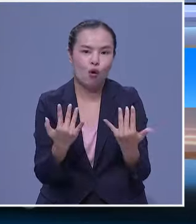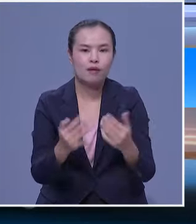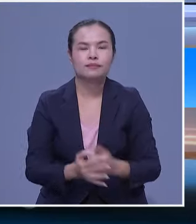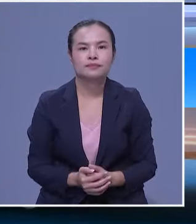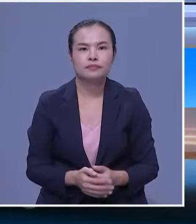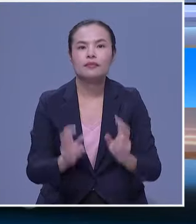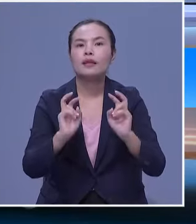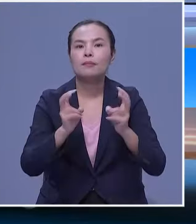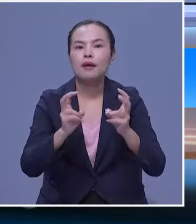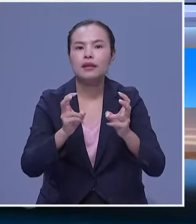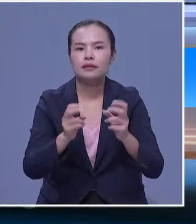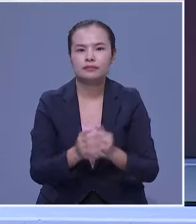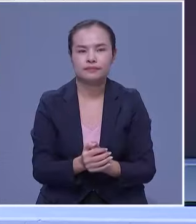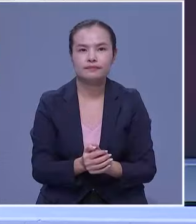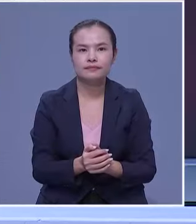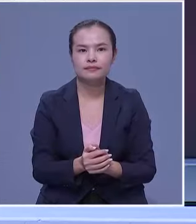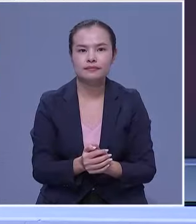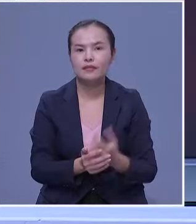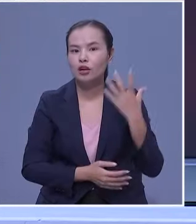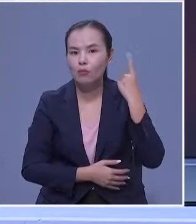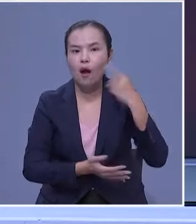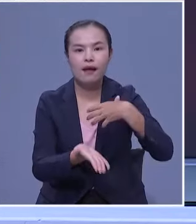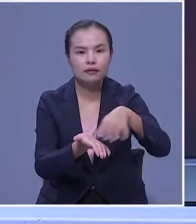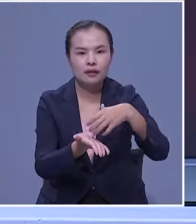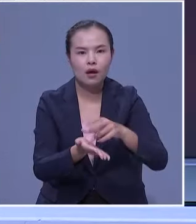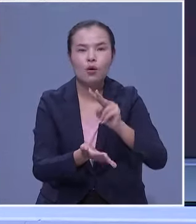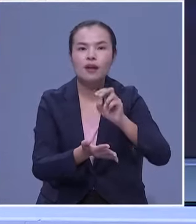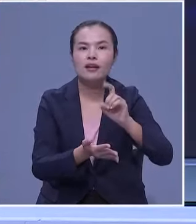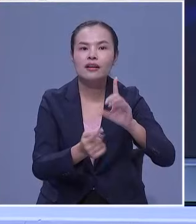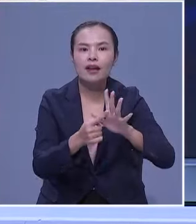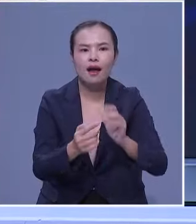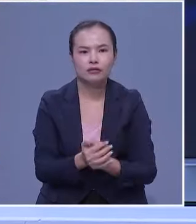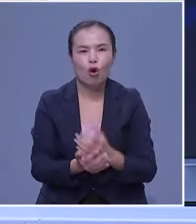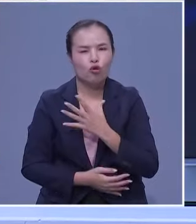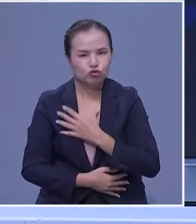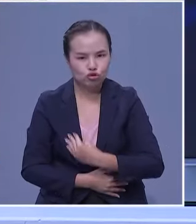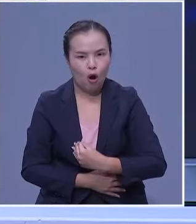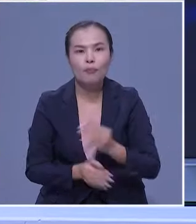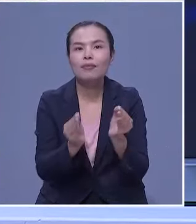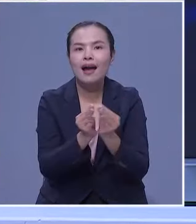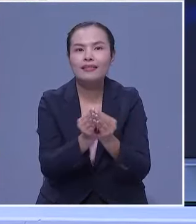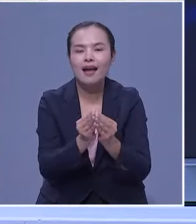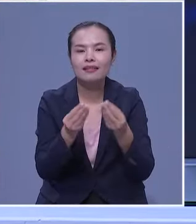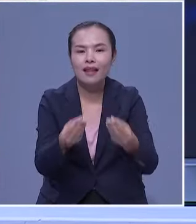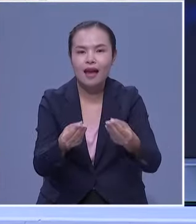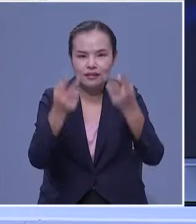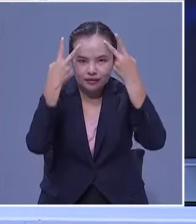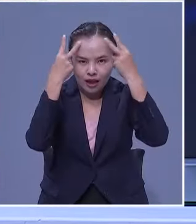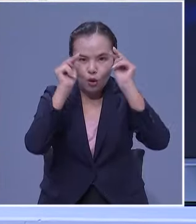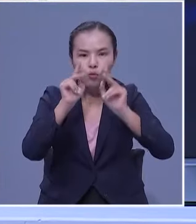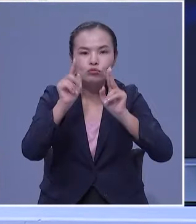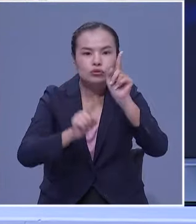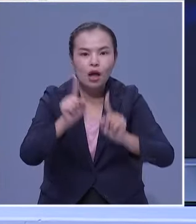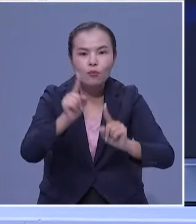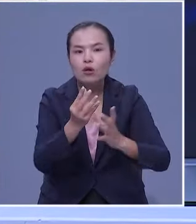สลับไปดูประเด็นเรื่องของความนิยมบ้างเมื่อวานนี้เรารายงานไปนิดาโปเปิดเผยความนิยมนะคะเรื่องของนายกรัฐมนตรีมีการสำรวจการ